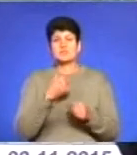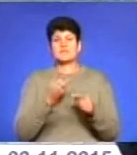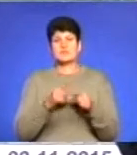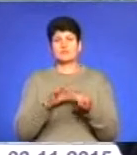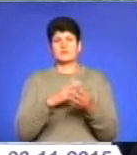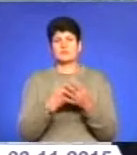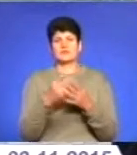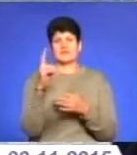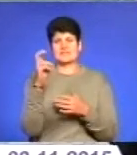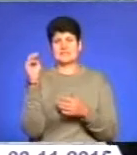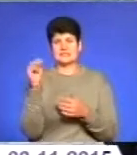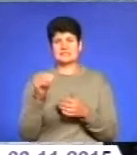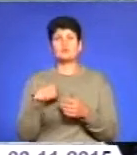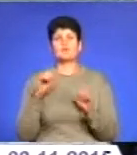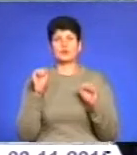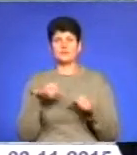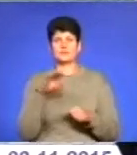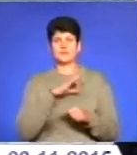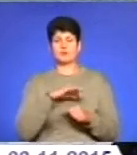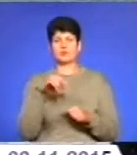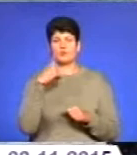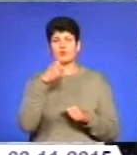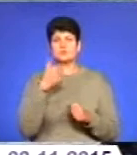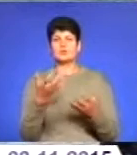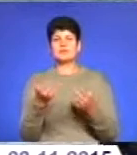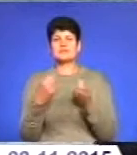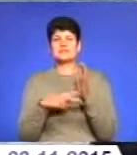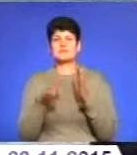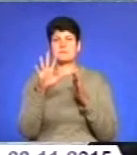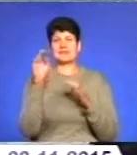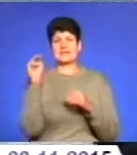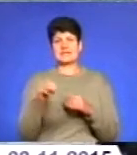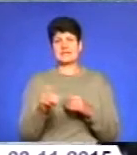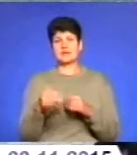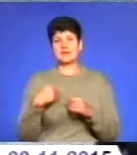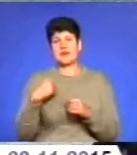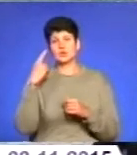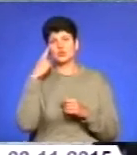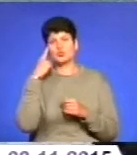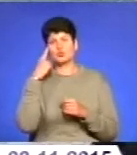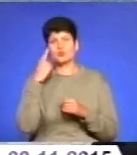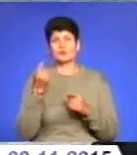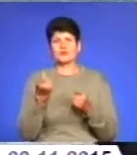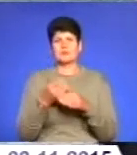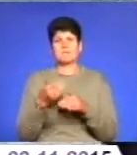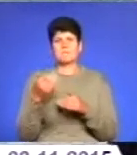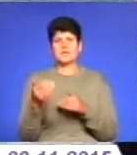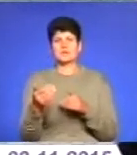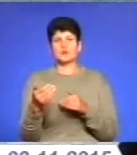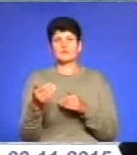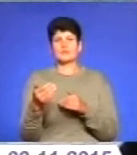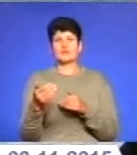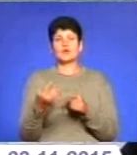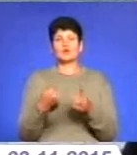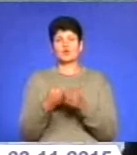200 тисяч, ми змогли їх засвоїти. Цього року ми тільки отримали 75 тисяч, але я думаю, і то так пізно вже. Але до